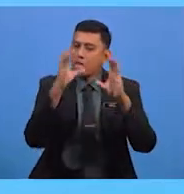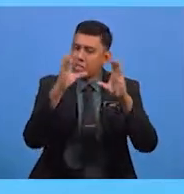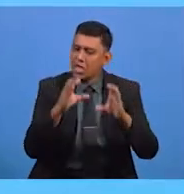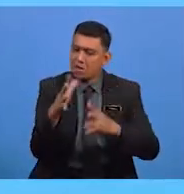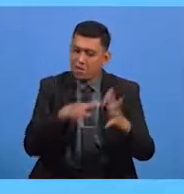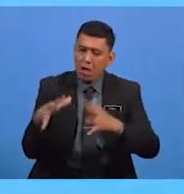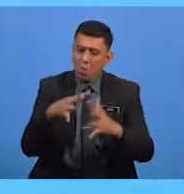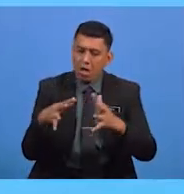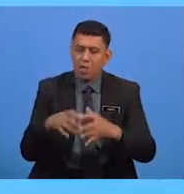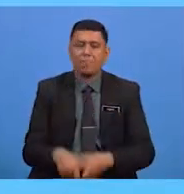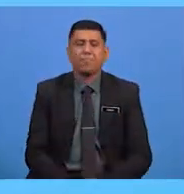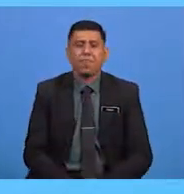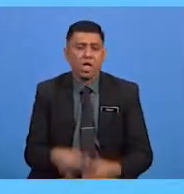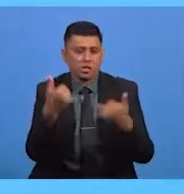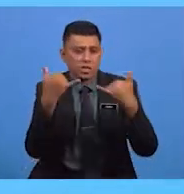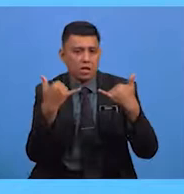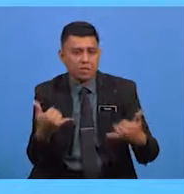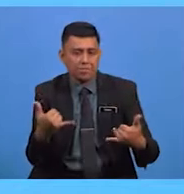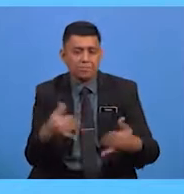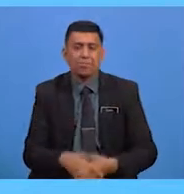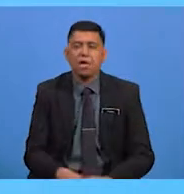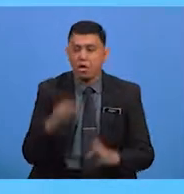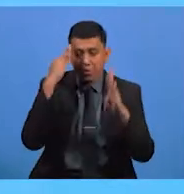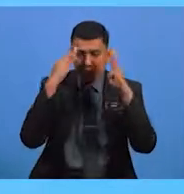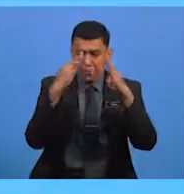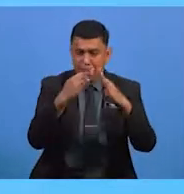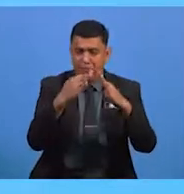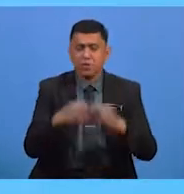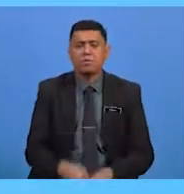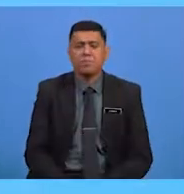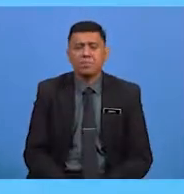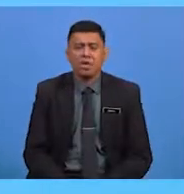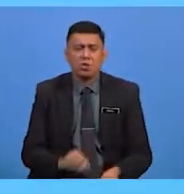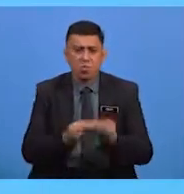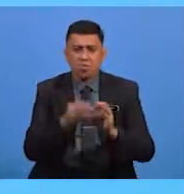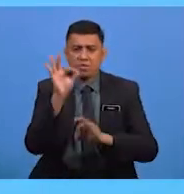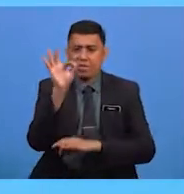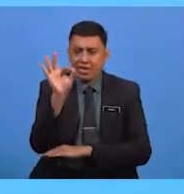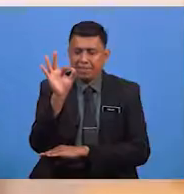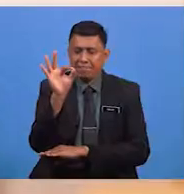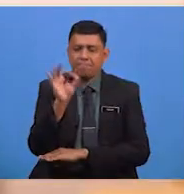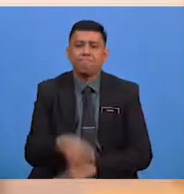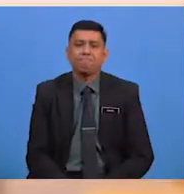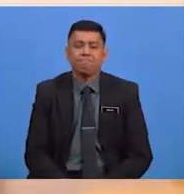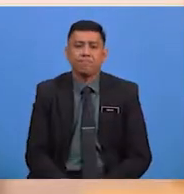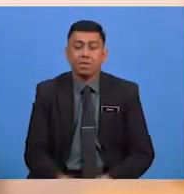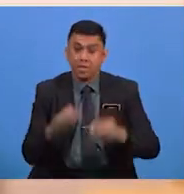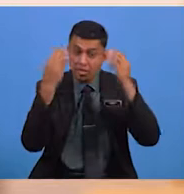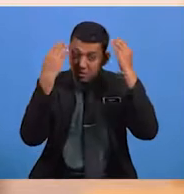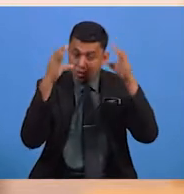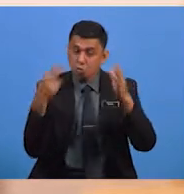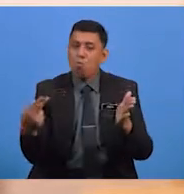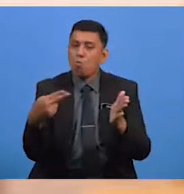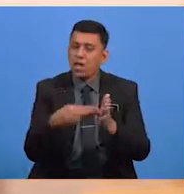rawak. Sekarang, fokus pada item bernombor 9. Cikgu ulang sekali